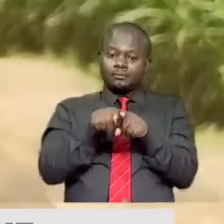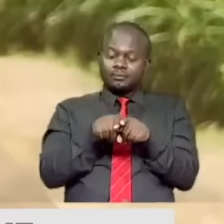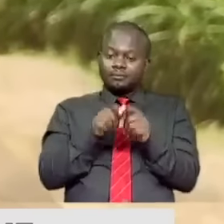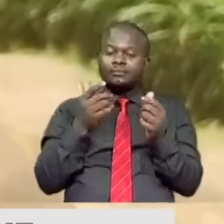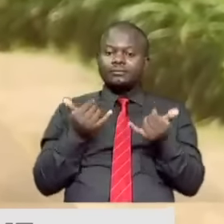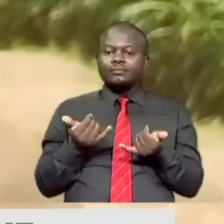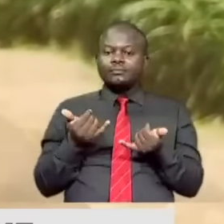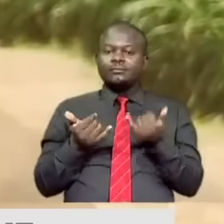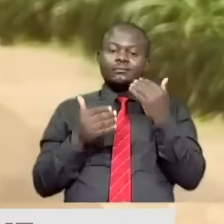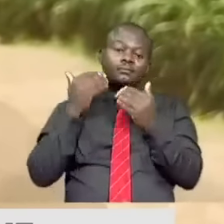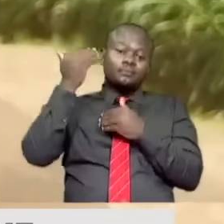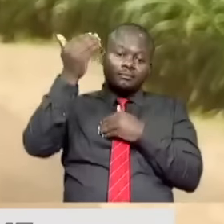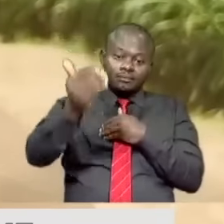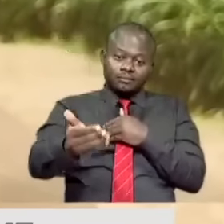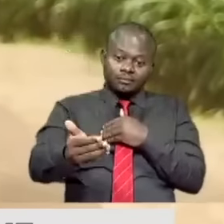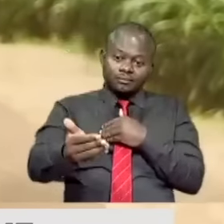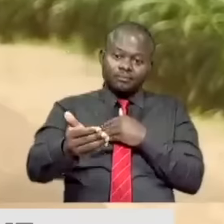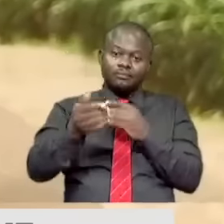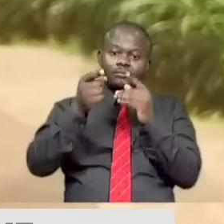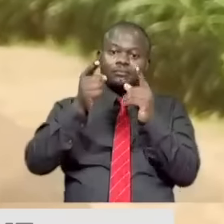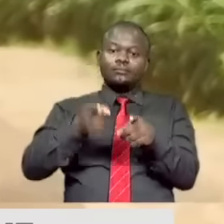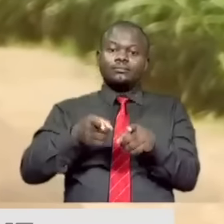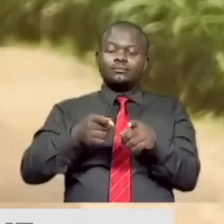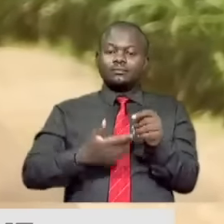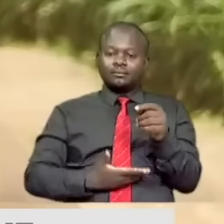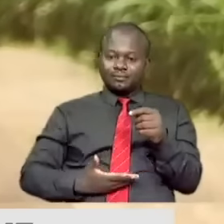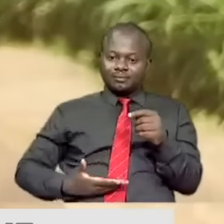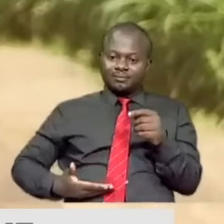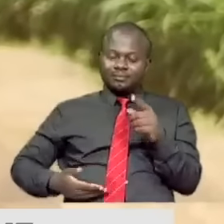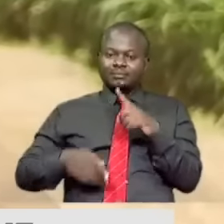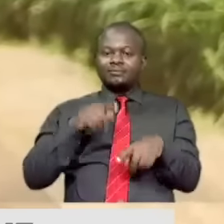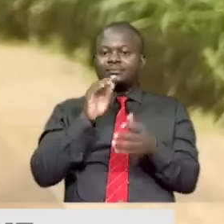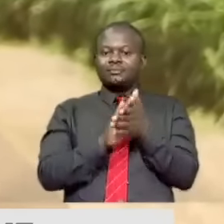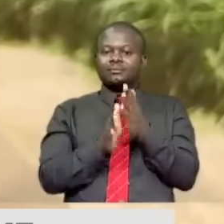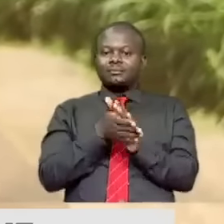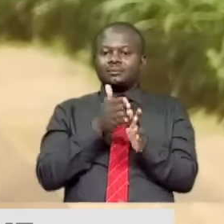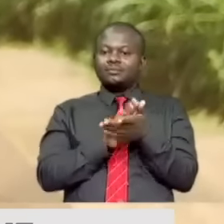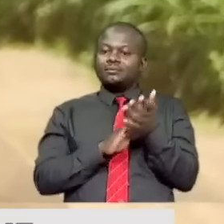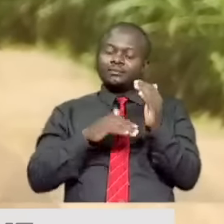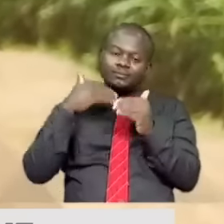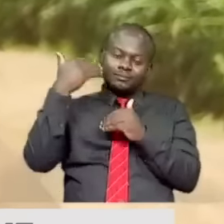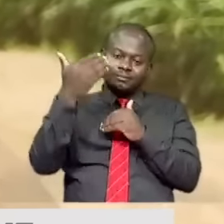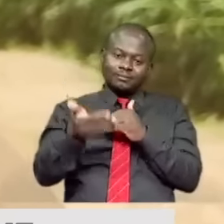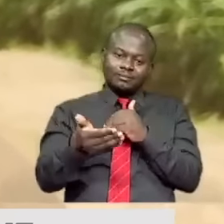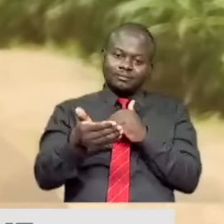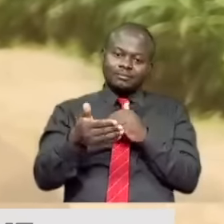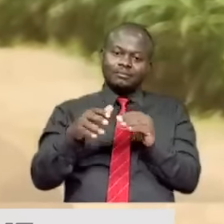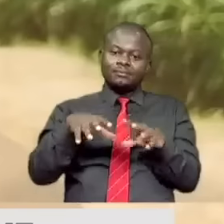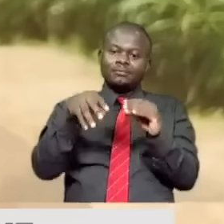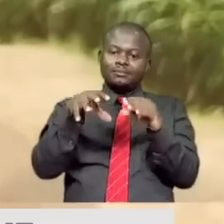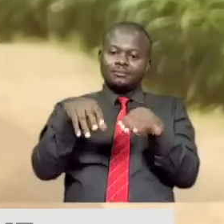hatuye noneho bagezaho inzarira bamara ibamaze noneho ibyatsi